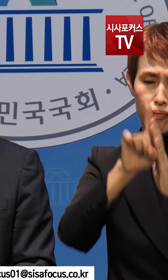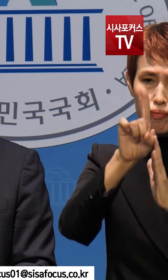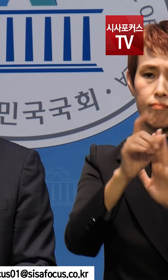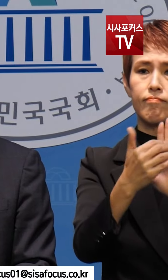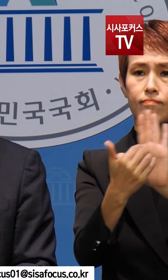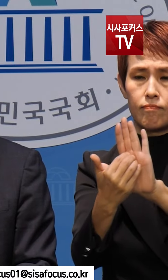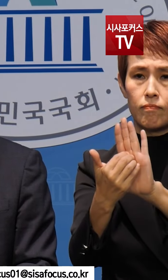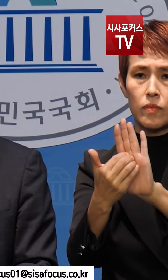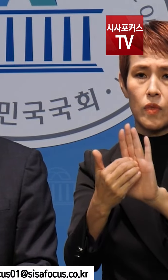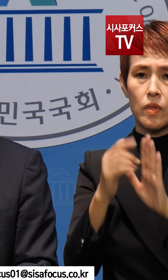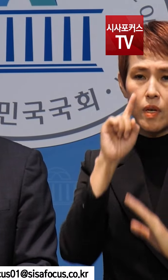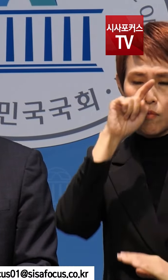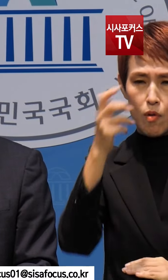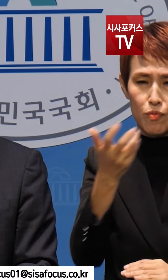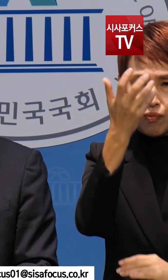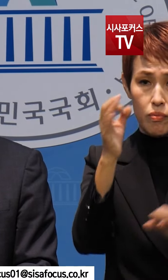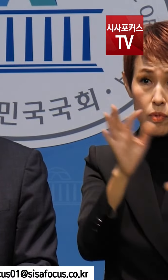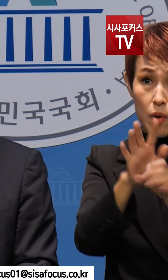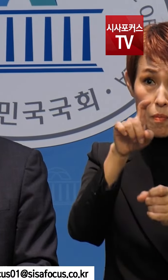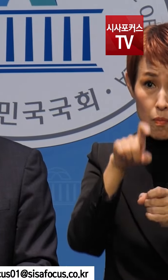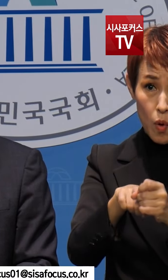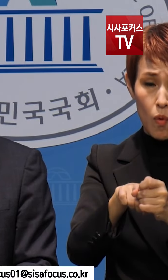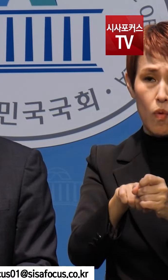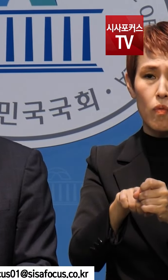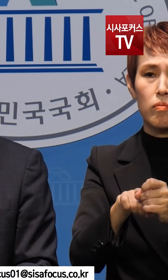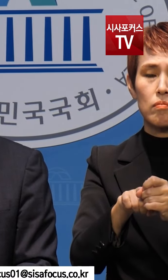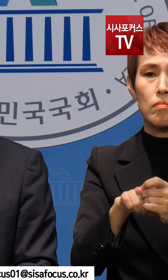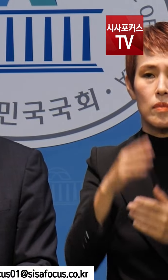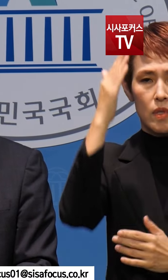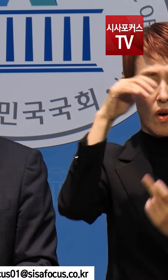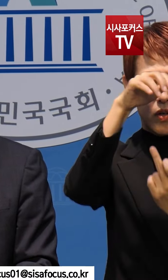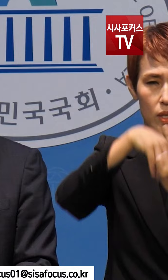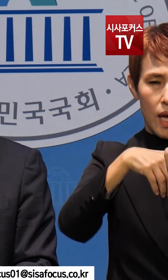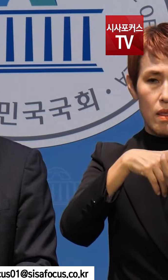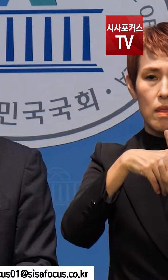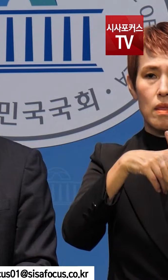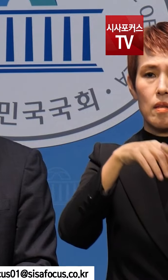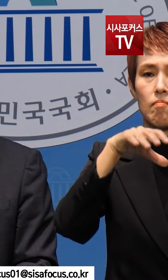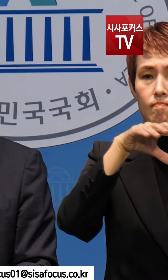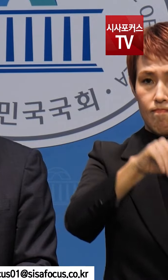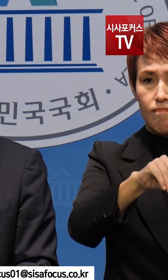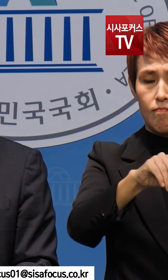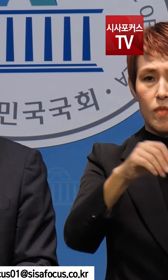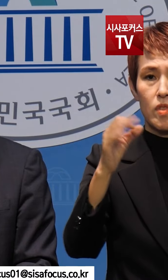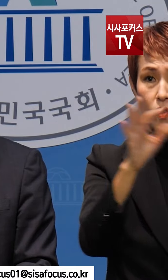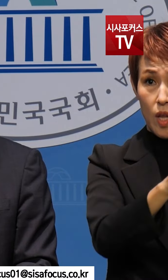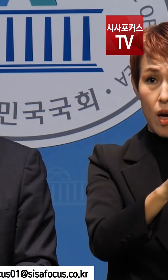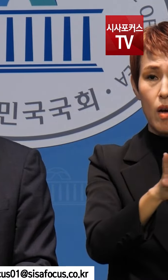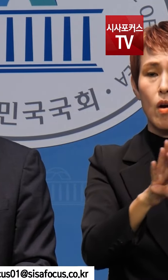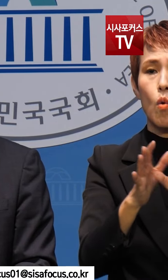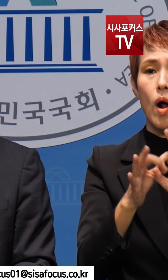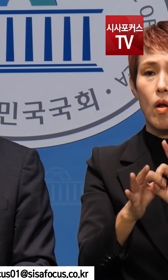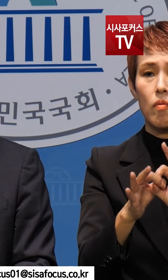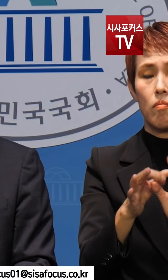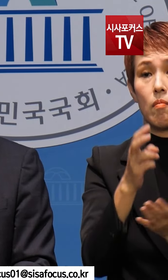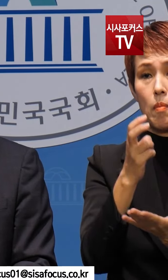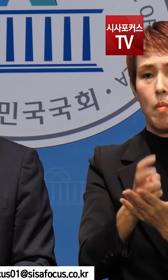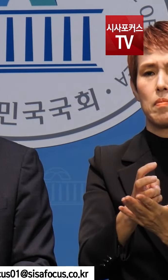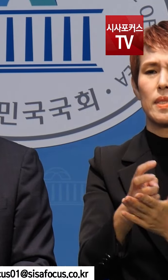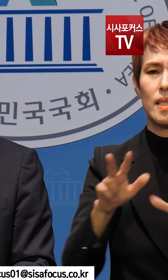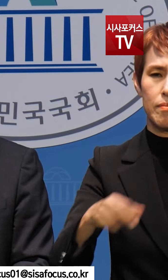탄 실연을 위해 탈 석탄과 재생에너지 목표와 확대를 명시한 법을 즉각